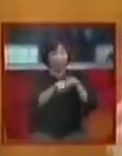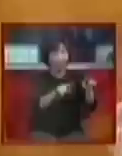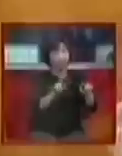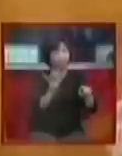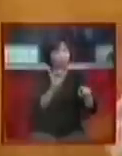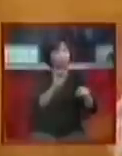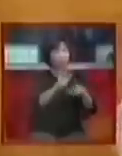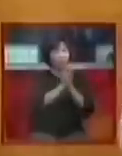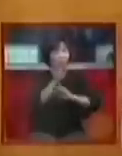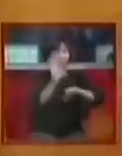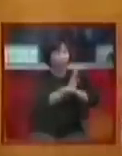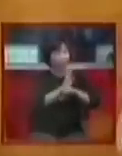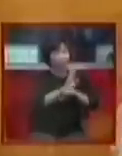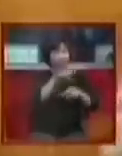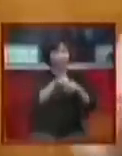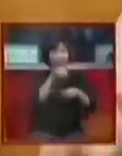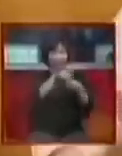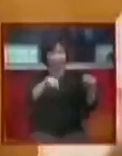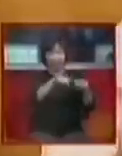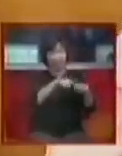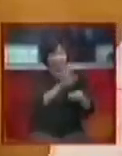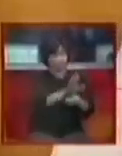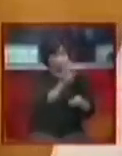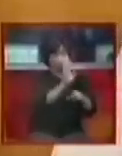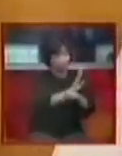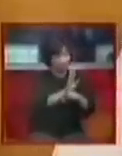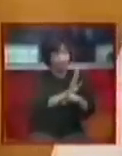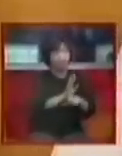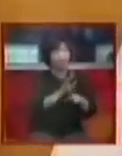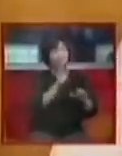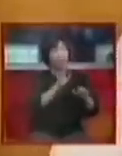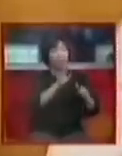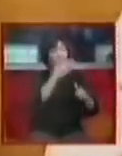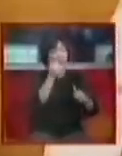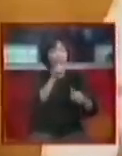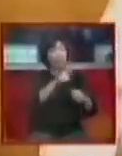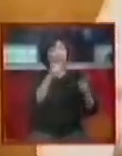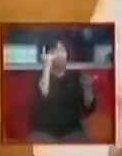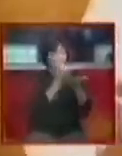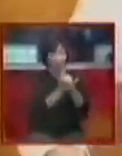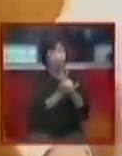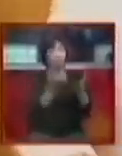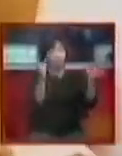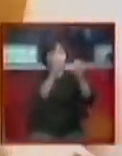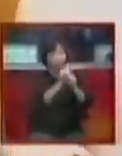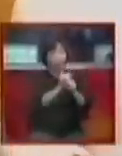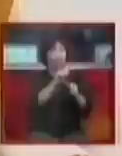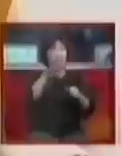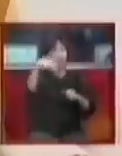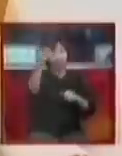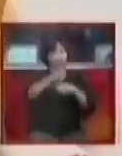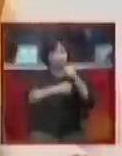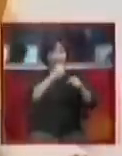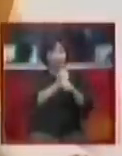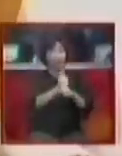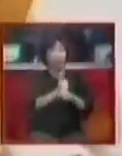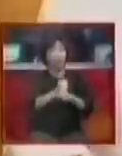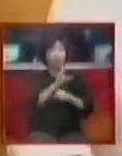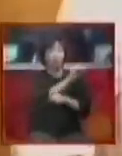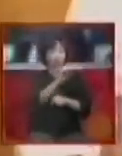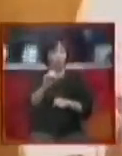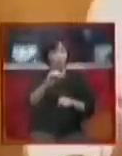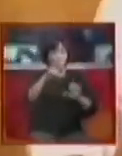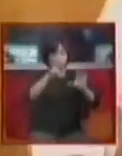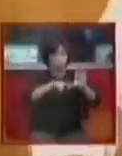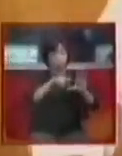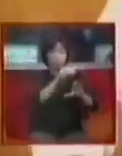kritisismo. Kung may problema kayo na bago matapos ang taon, bawat bata ay may sarili ng upuan at aklat, tingnan niyo